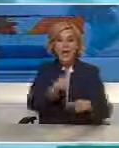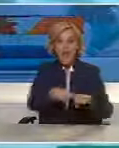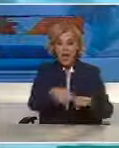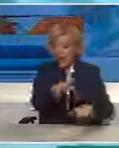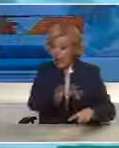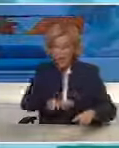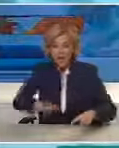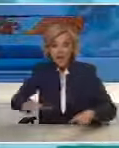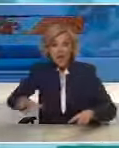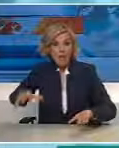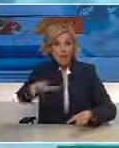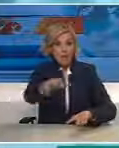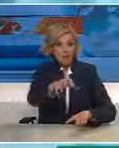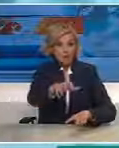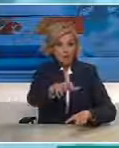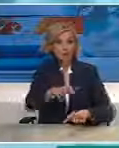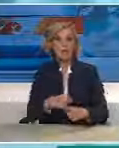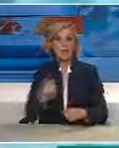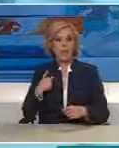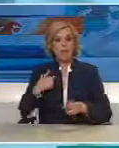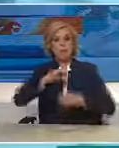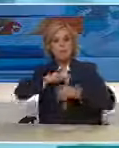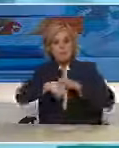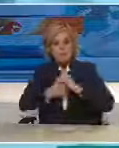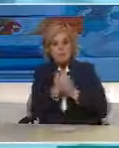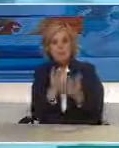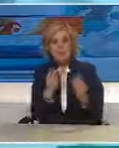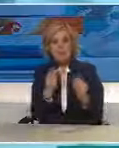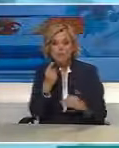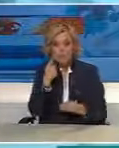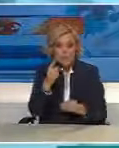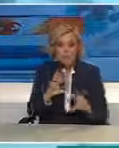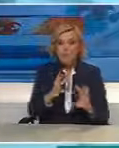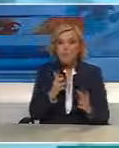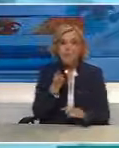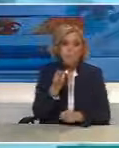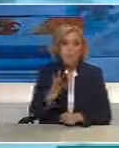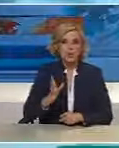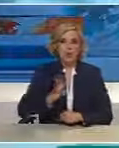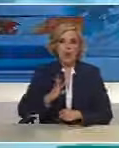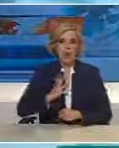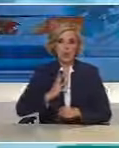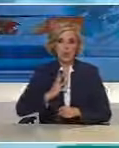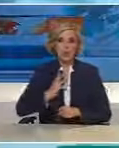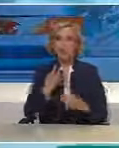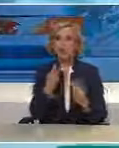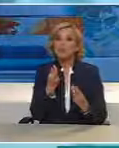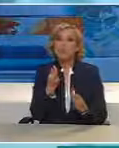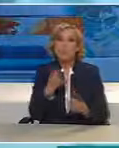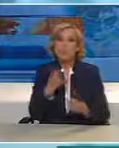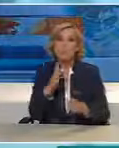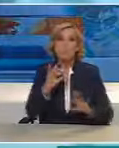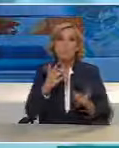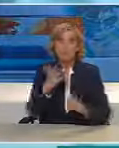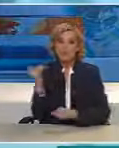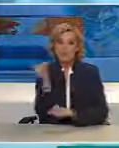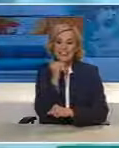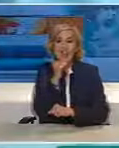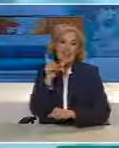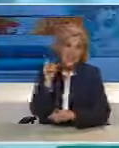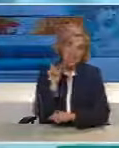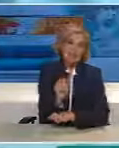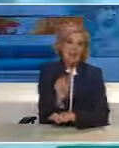ιού στον πληθυσμό μας. Μας ενδιαφέρει το φορτίο της νόσου, μας ενδιαφέρουν οι τάσεις επιδημίας στον χρόνο και μας ενδιαφέρει η χρήση αυτών